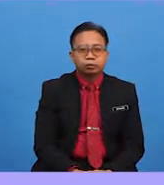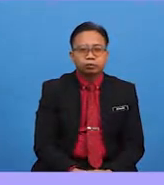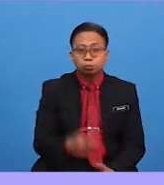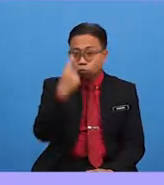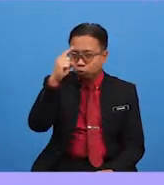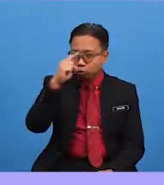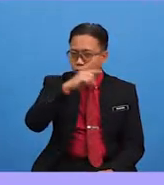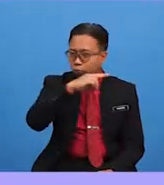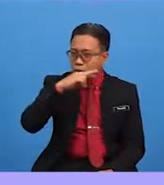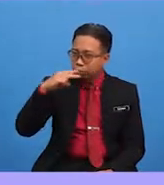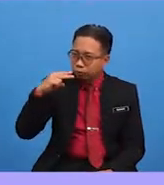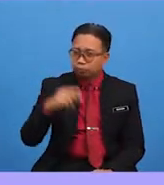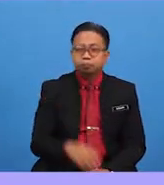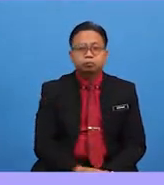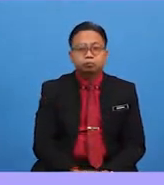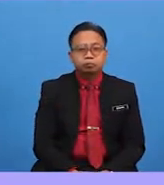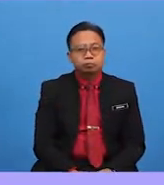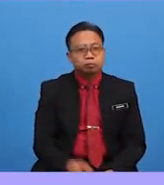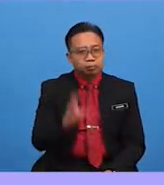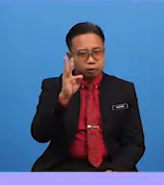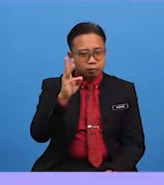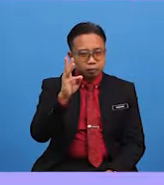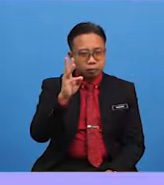Pelampung. Yang keenam,